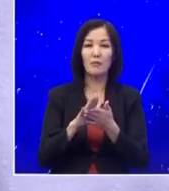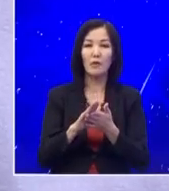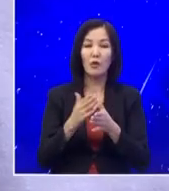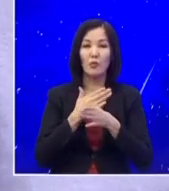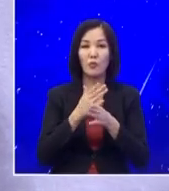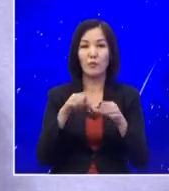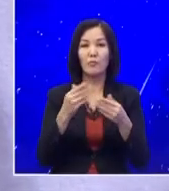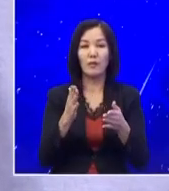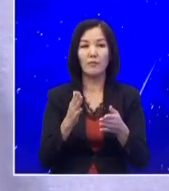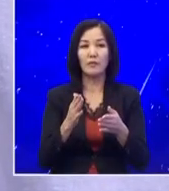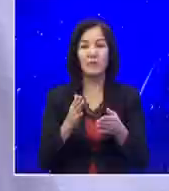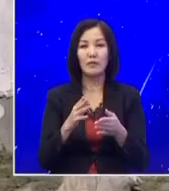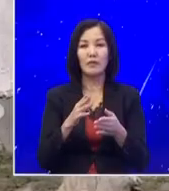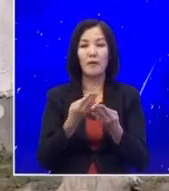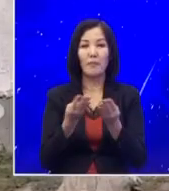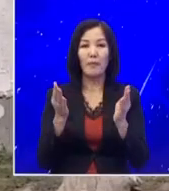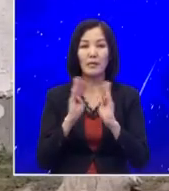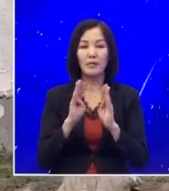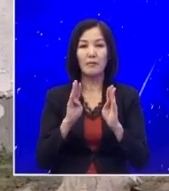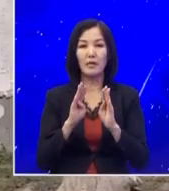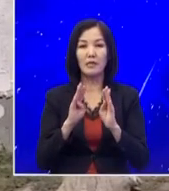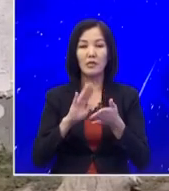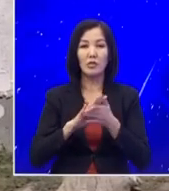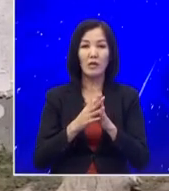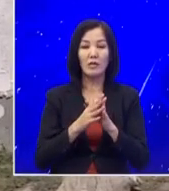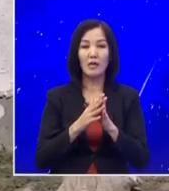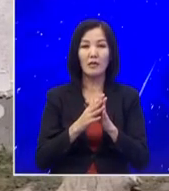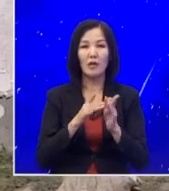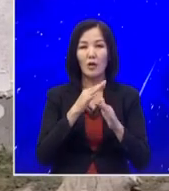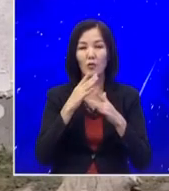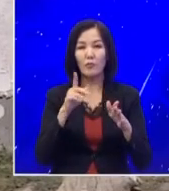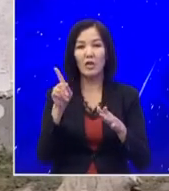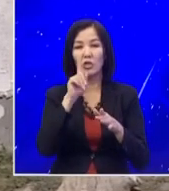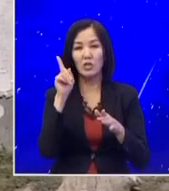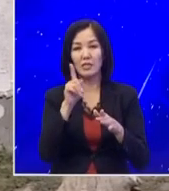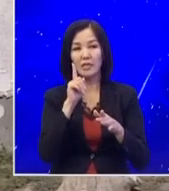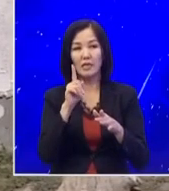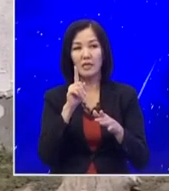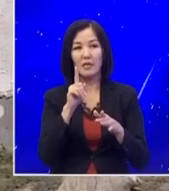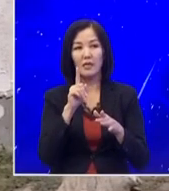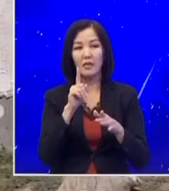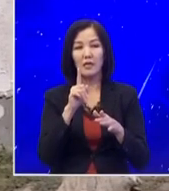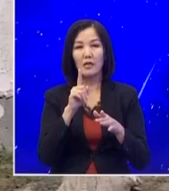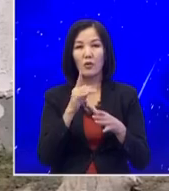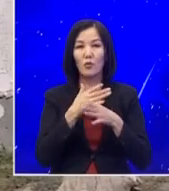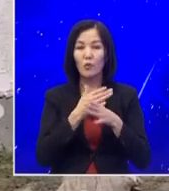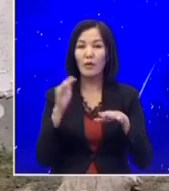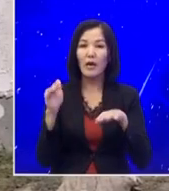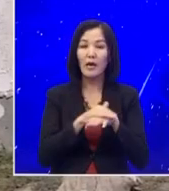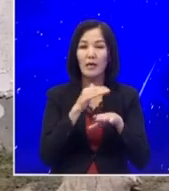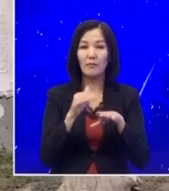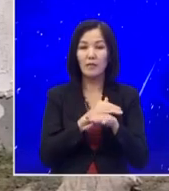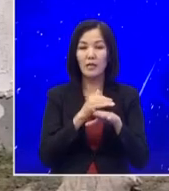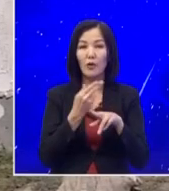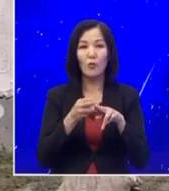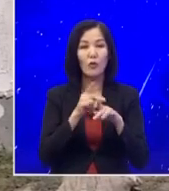көмектесіп тұрамыз еріктілер. Осы пандемия кезінде осы елдің жағдайын көре тұра көптеген жастар осы еріктілік бағытқа бет бұрып, осы биылғы жылы еріктілер жылына